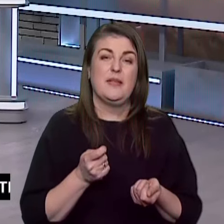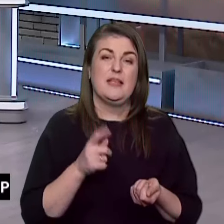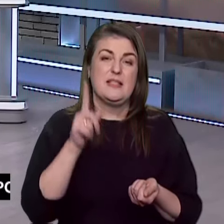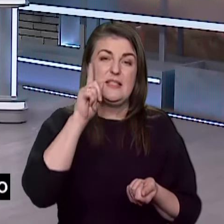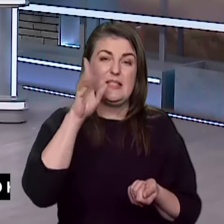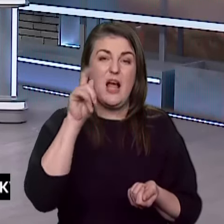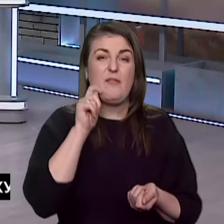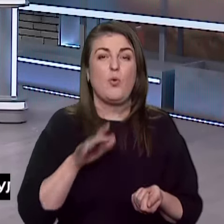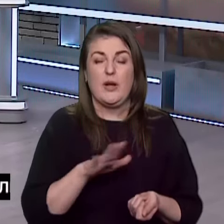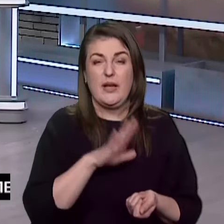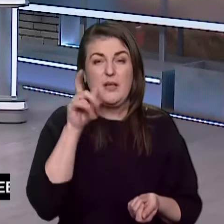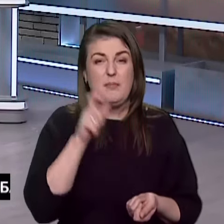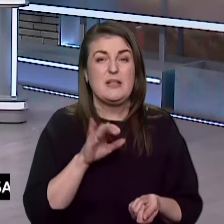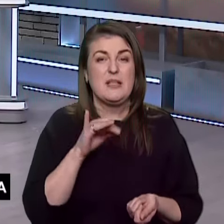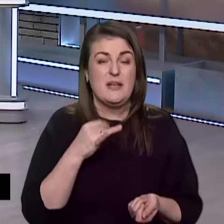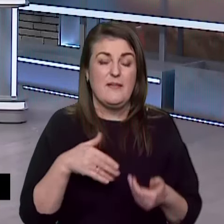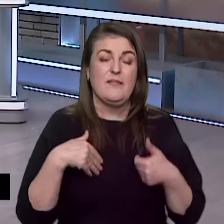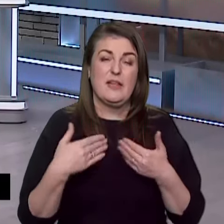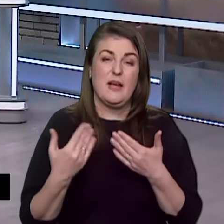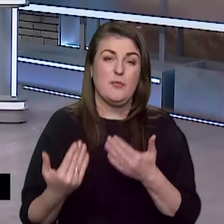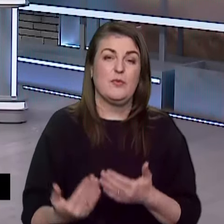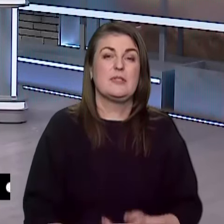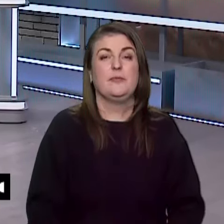Слава Україні, пане Сергію. Вітаємо вас.